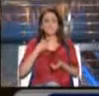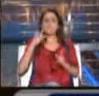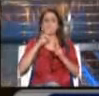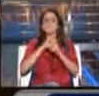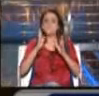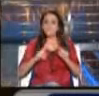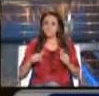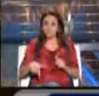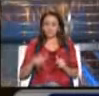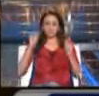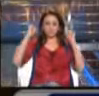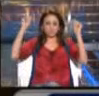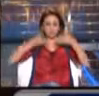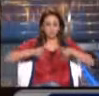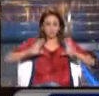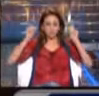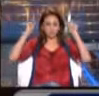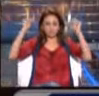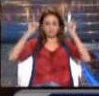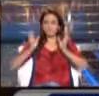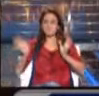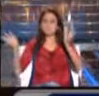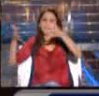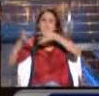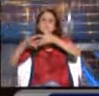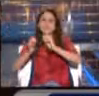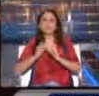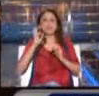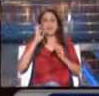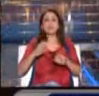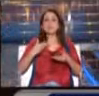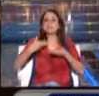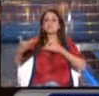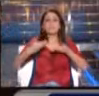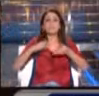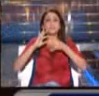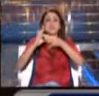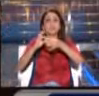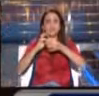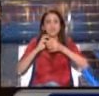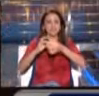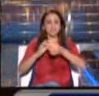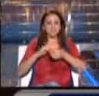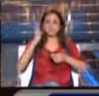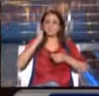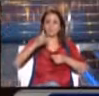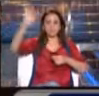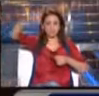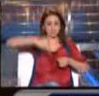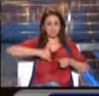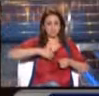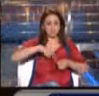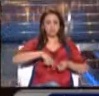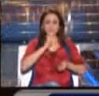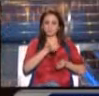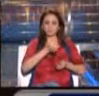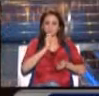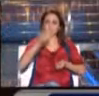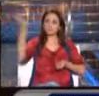قبل حضرتك بتخش في هذه المداخله، وقلت ان ليه ما يكونش في حوار. هل عندك مانع ان تشاركني هنا في الاستوديو وان